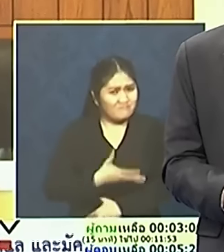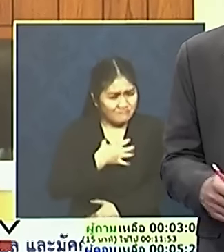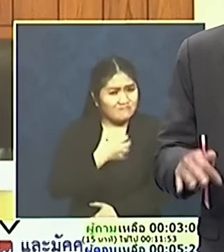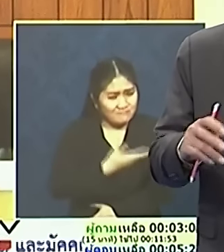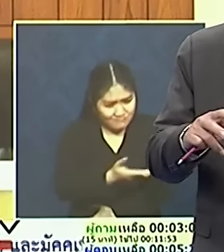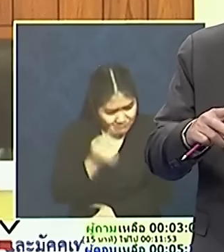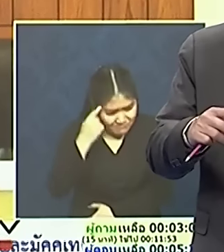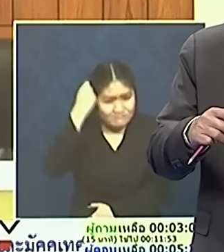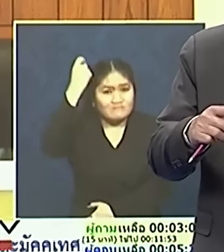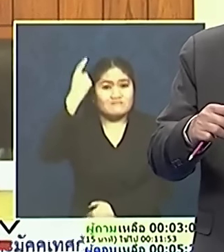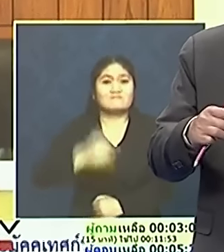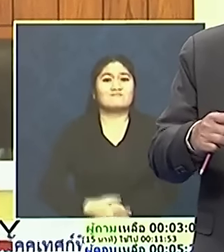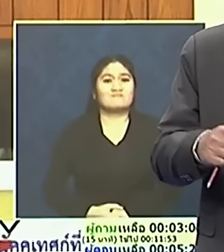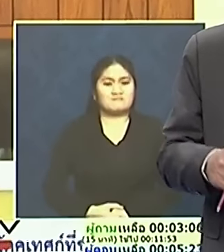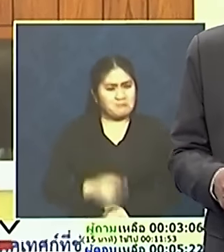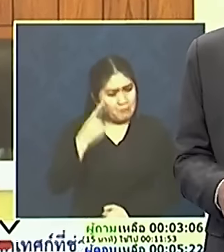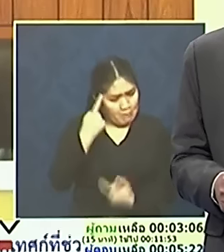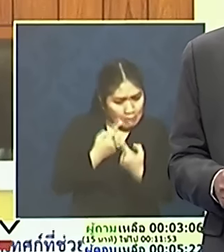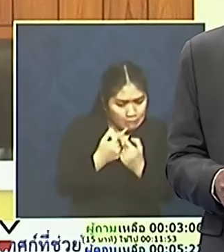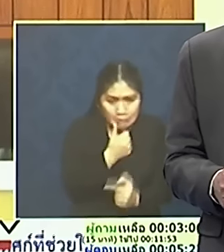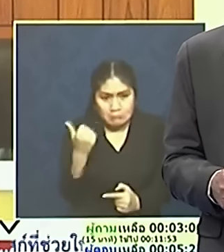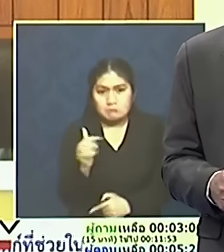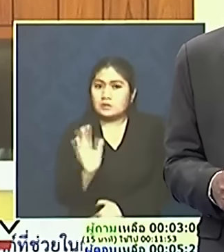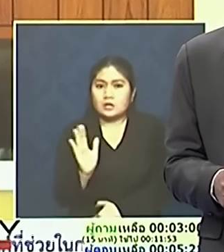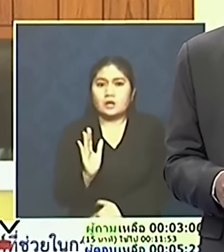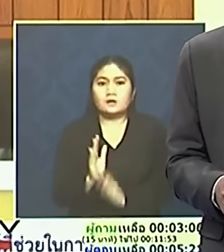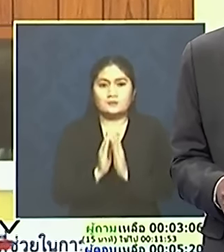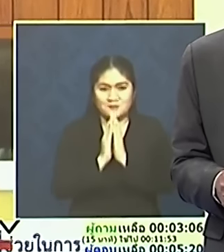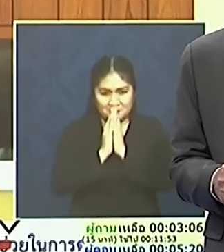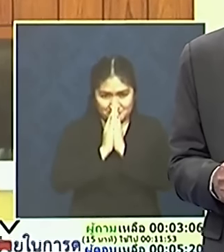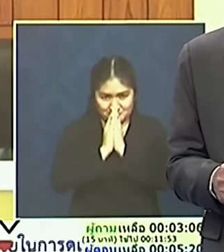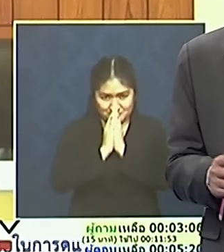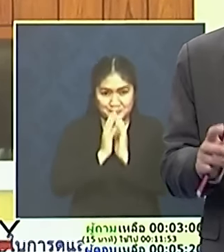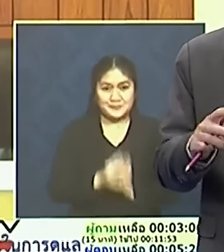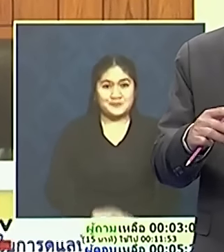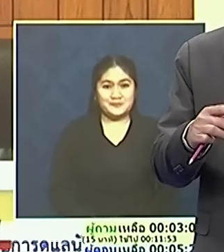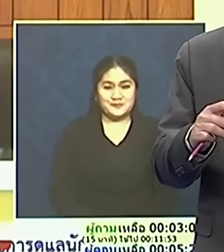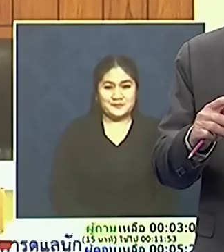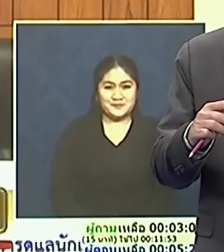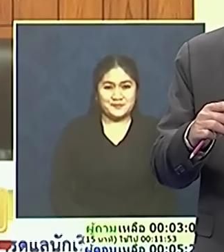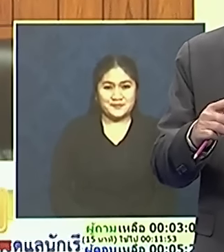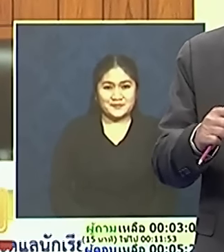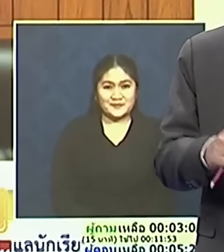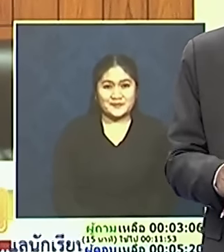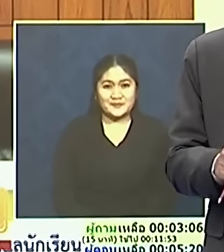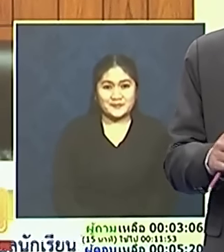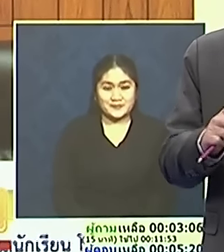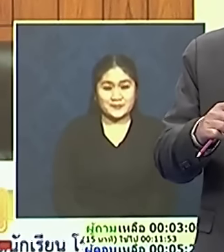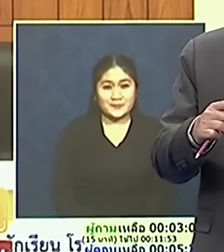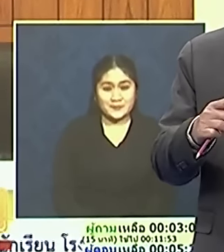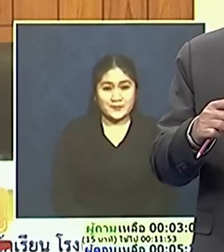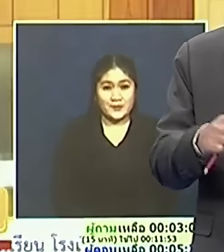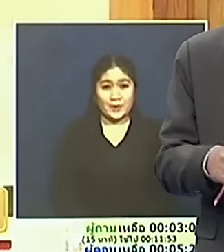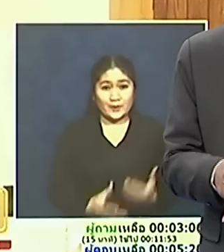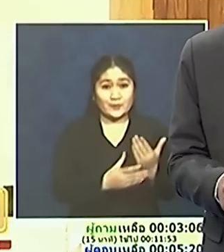ครับเพราะฉะนั้นอย่าไปเอาอ่าบางเรื่องที่จะทำให้การเดินหน้าแก้ไขปัญหาของประเทศนั้นมันสะดุดไม่